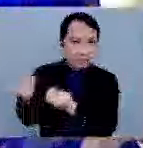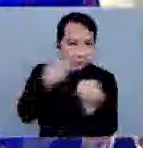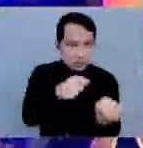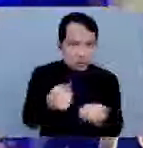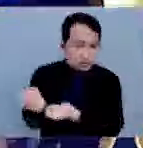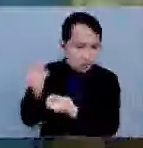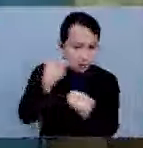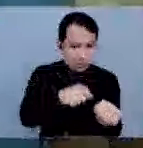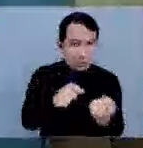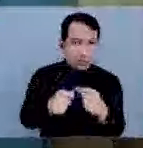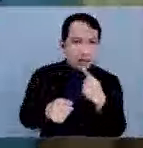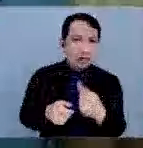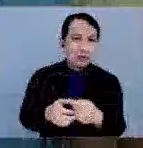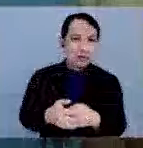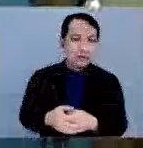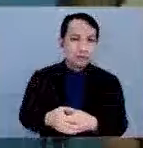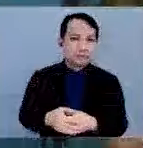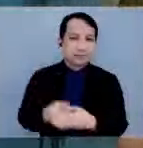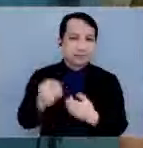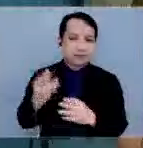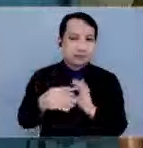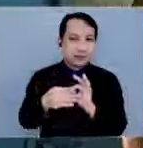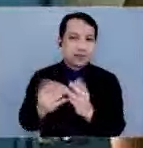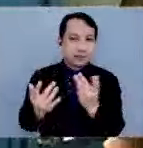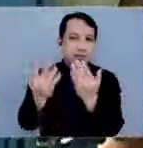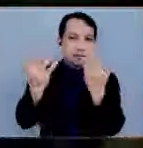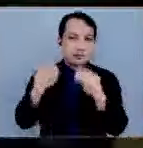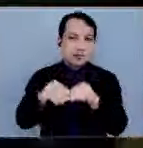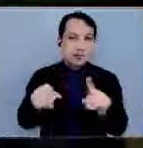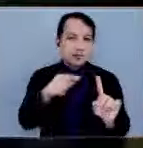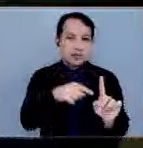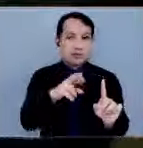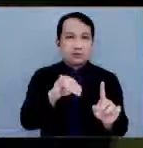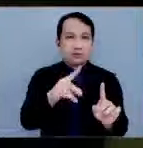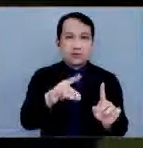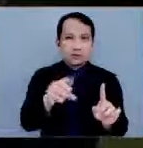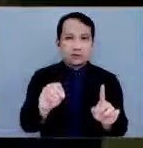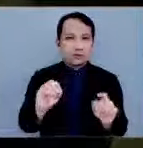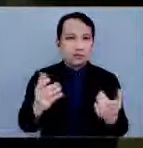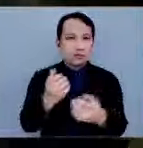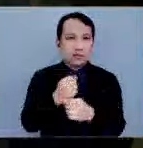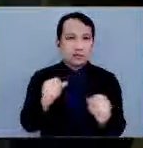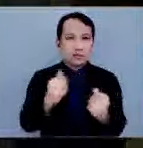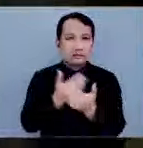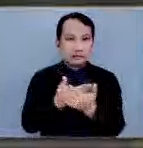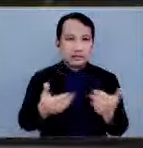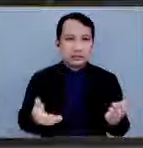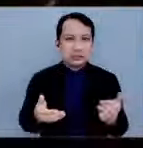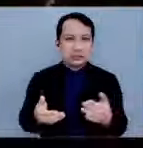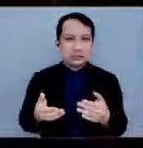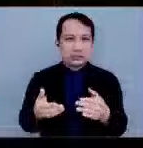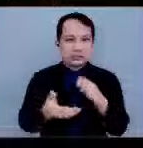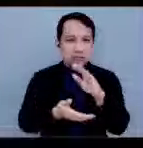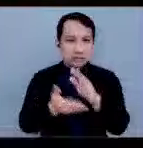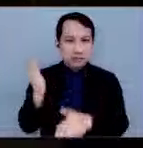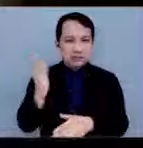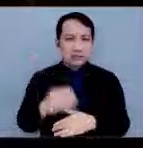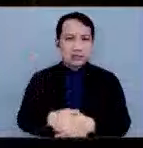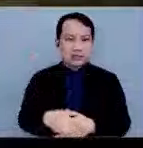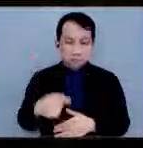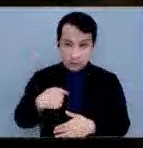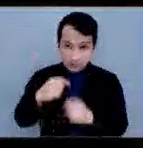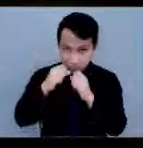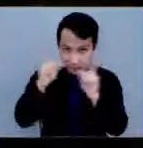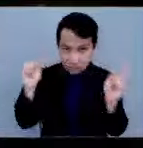fire truck. Karamihan sa mga nasunugan gaya ni Rolando, wala nang naisalbang gamit habang lumilikas. Nagulat po kung may apoy na nga